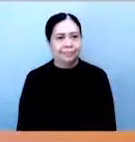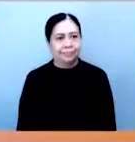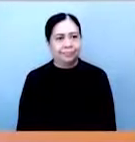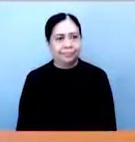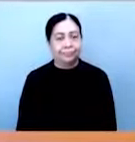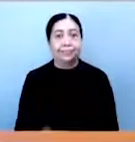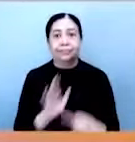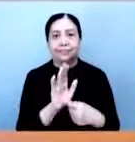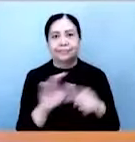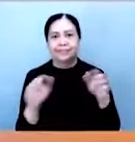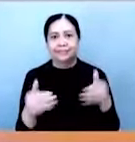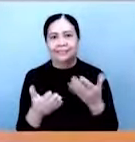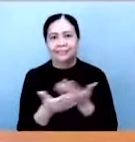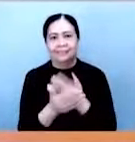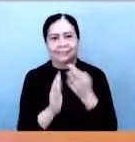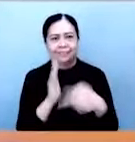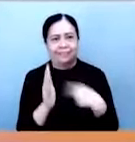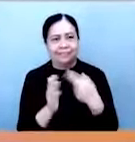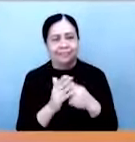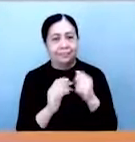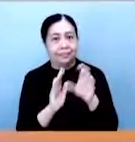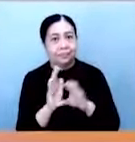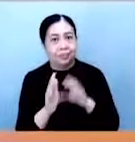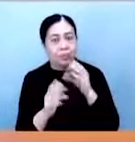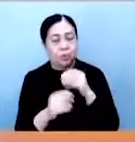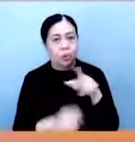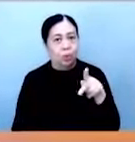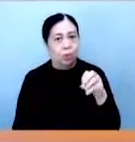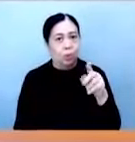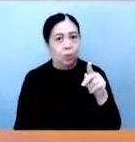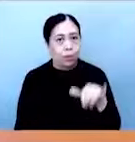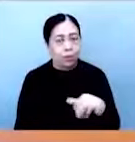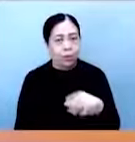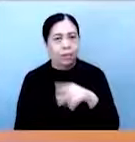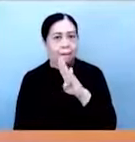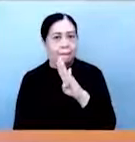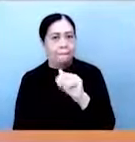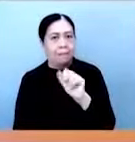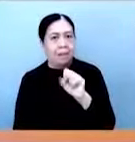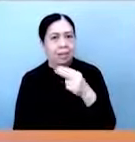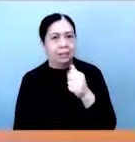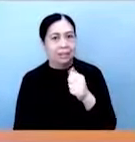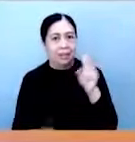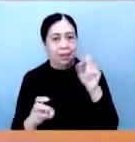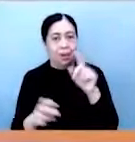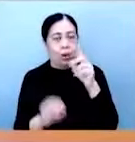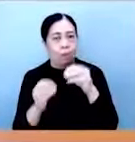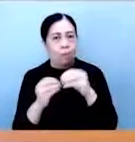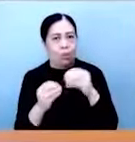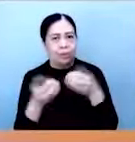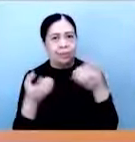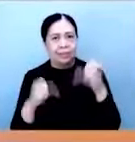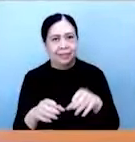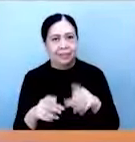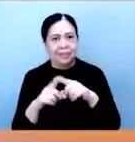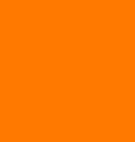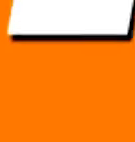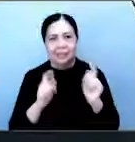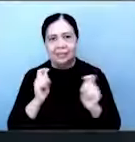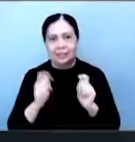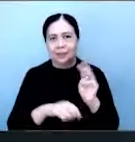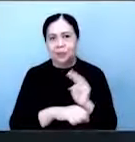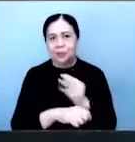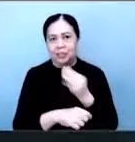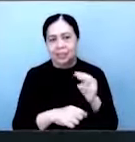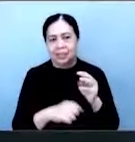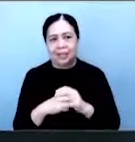Ipinakilala na ang bagong gaganap sa karakter ni na Popoy at Basha sa One More Chance the Musical ng Peta Theater. Ang